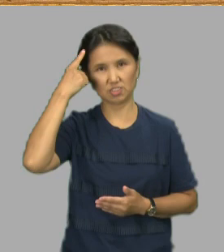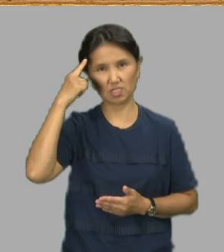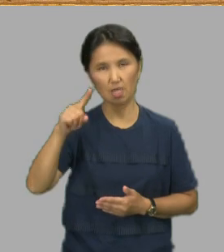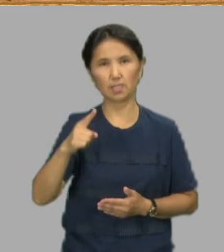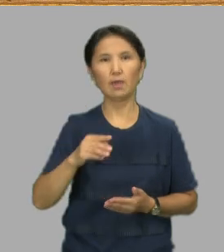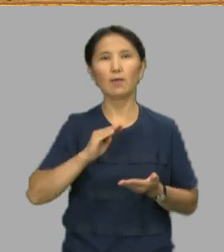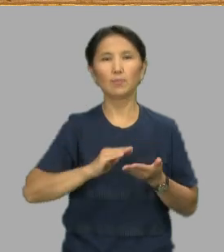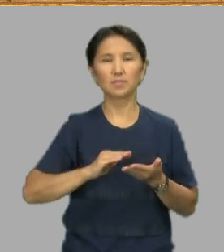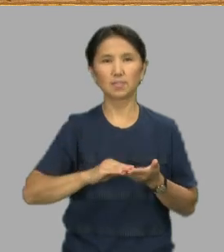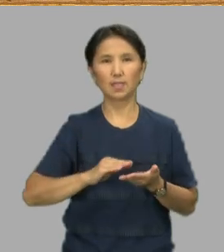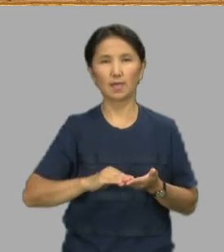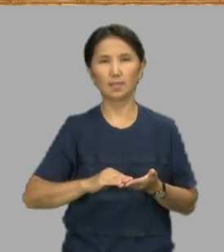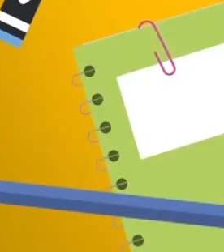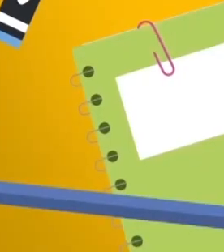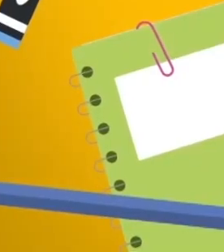постоянно пополнялся.